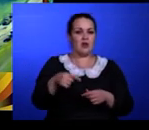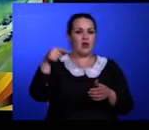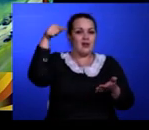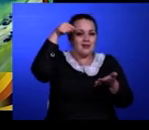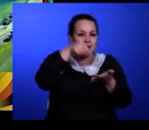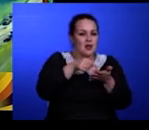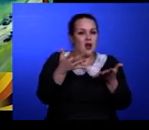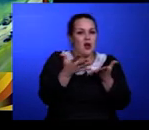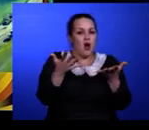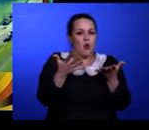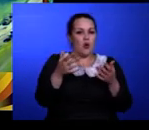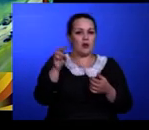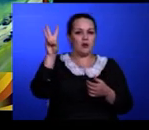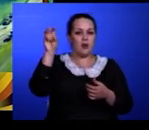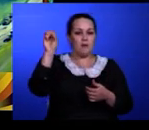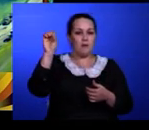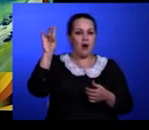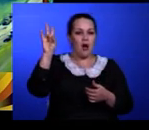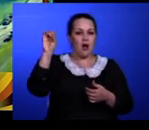маневра и